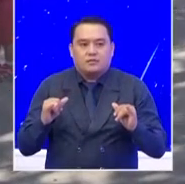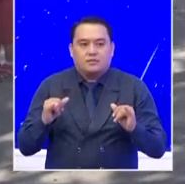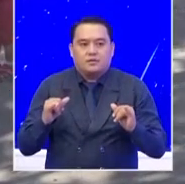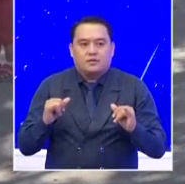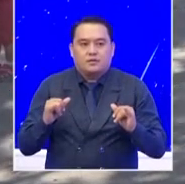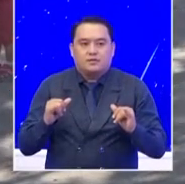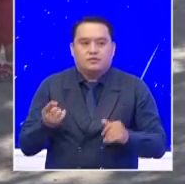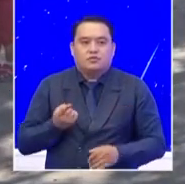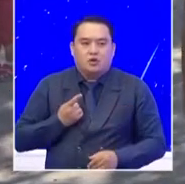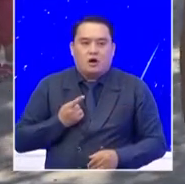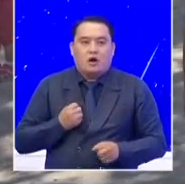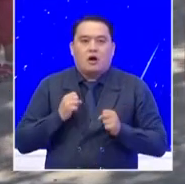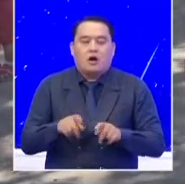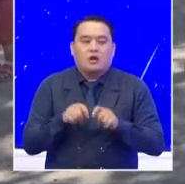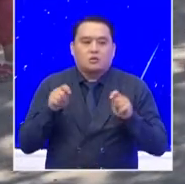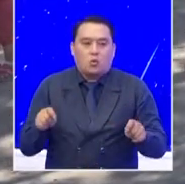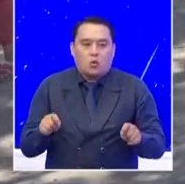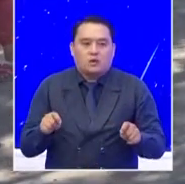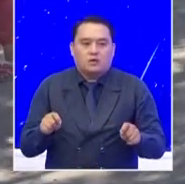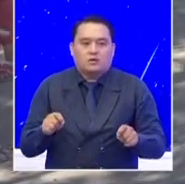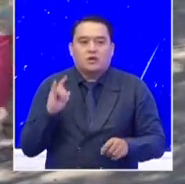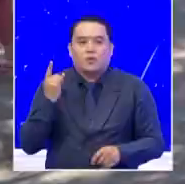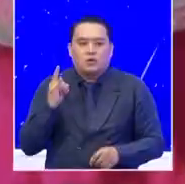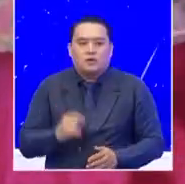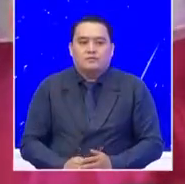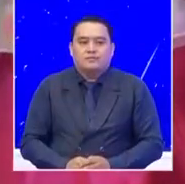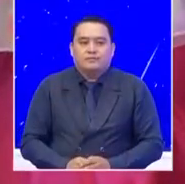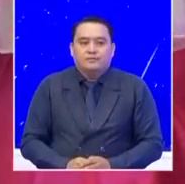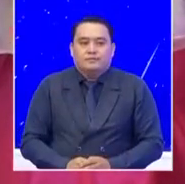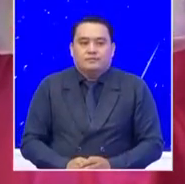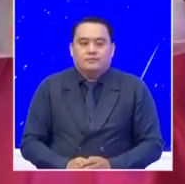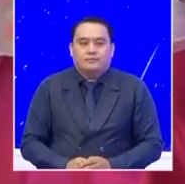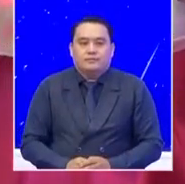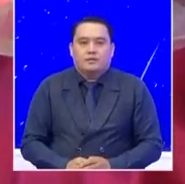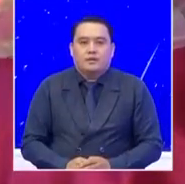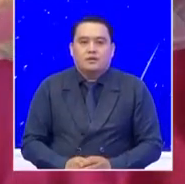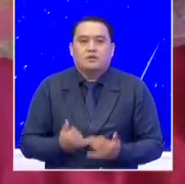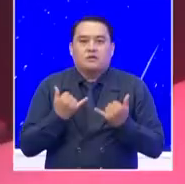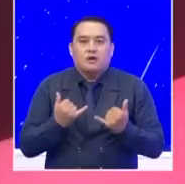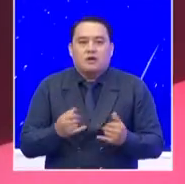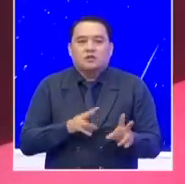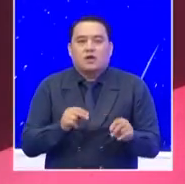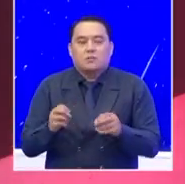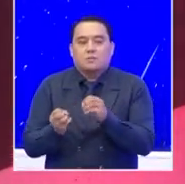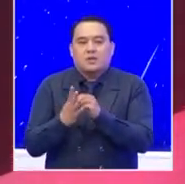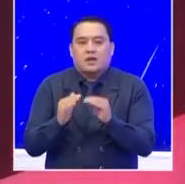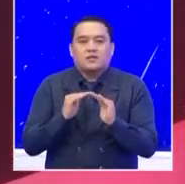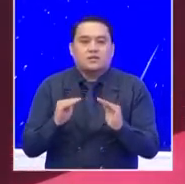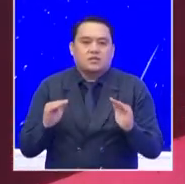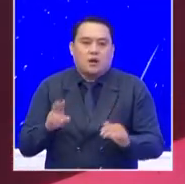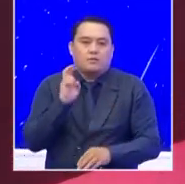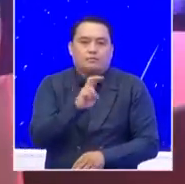не можем дождаться, когда его откроют, особенно ребенок. Всего в этот день равнодушные активисты осчастливили 15